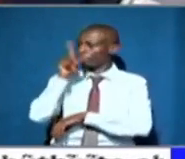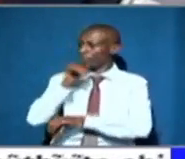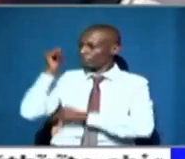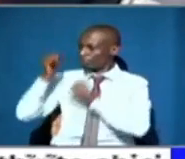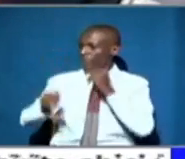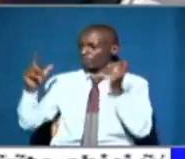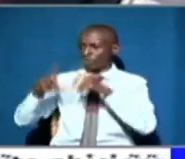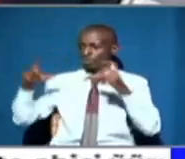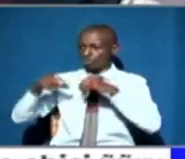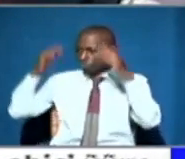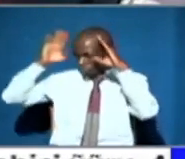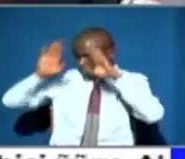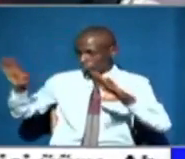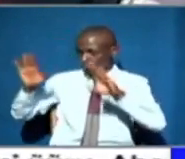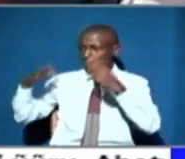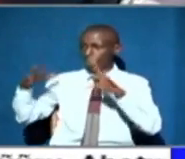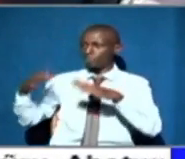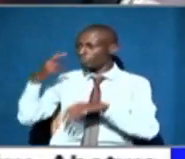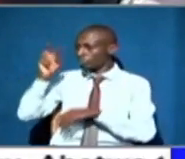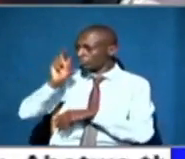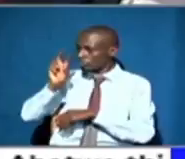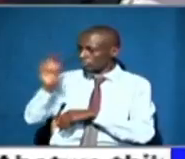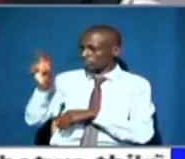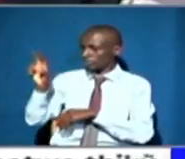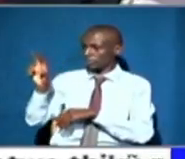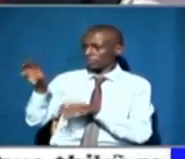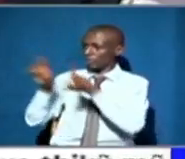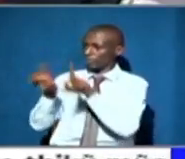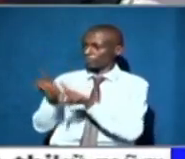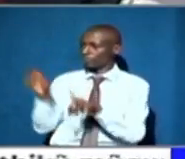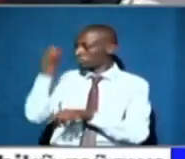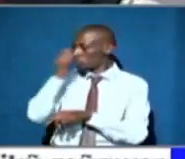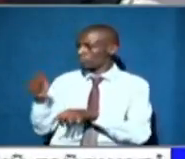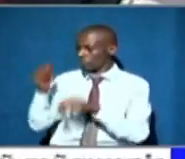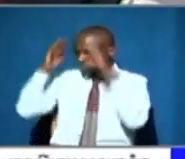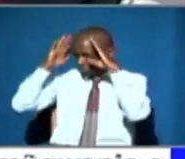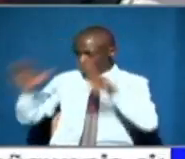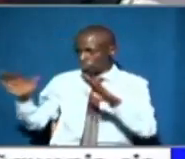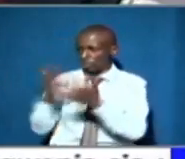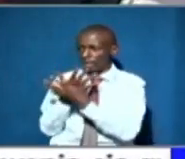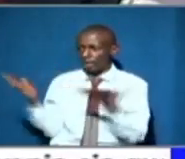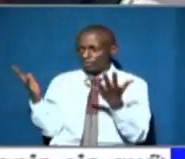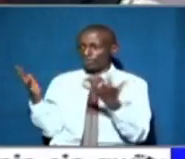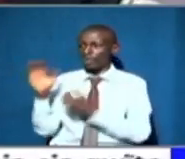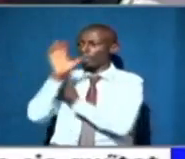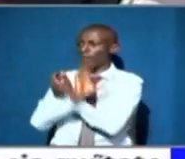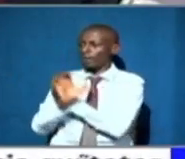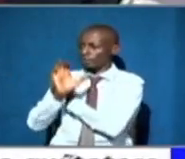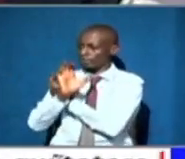muiso kuria ria maratwirora na ono gikiraga ukiendithagiria aithira muhandu ho the maru mathini wa bururi uyu